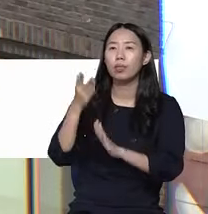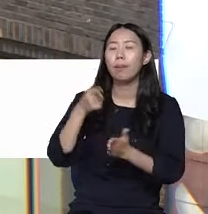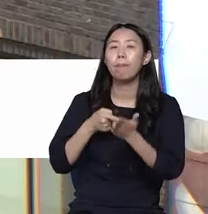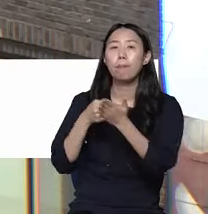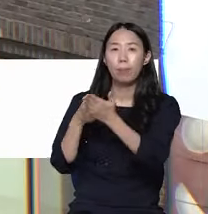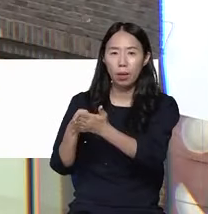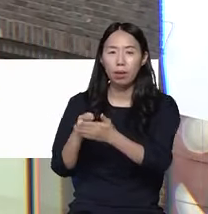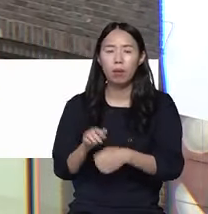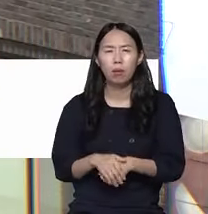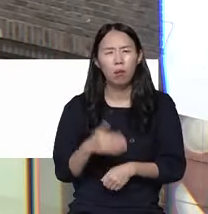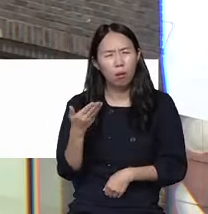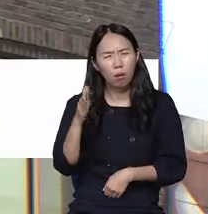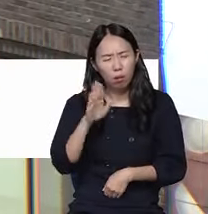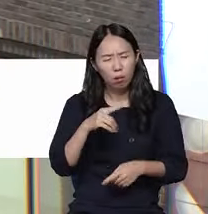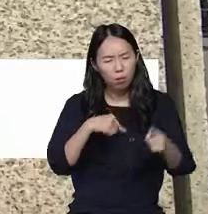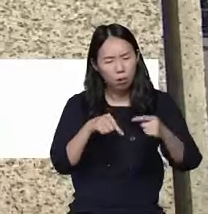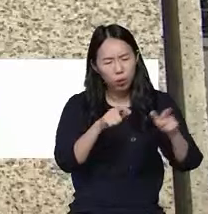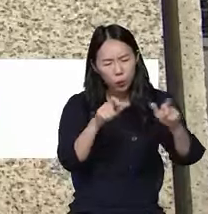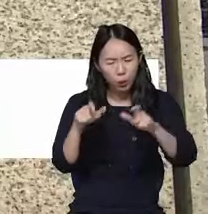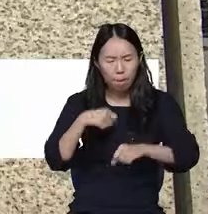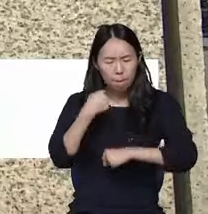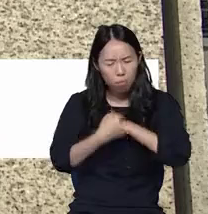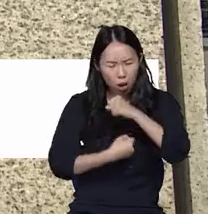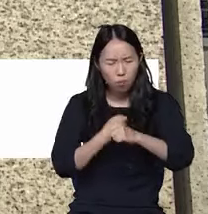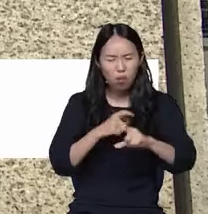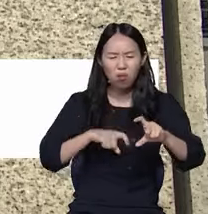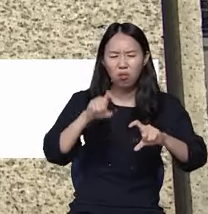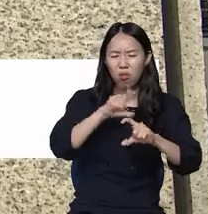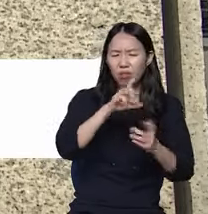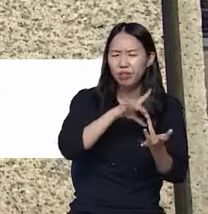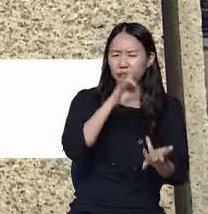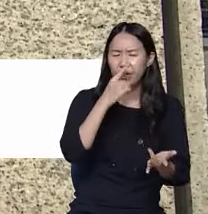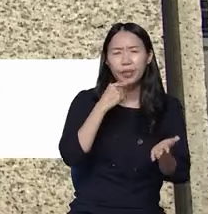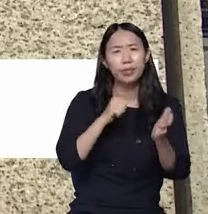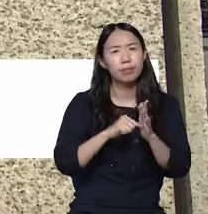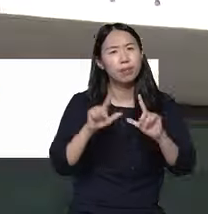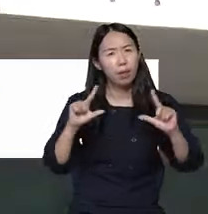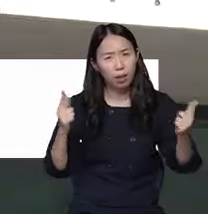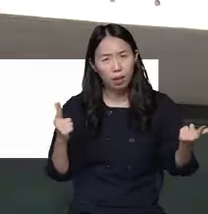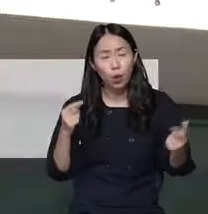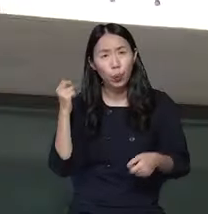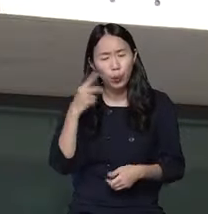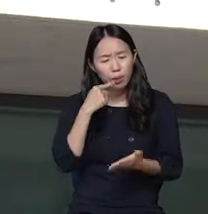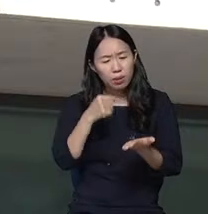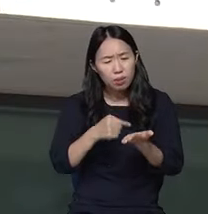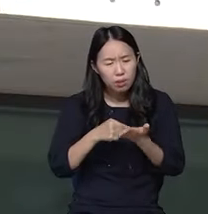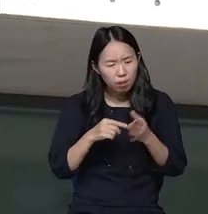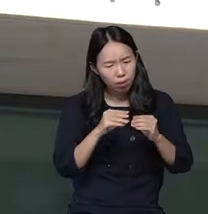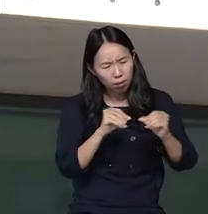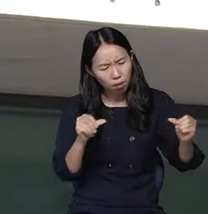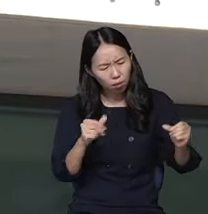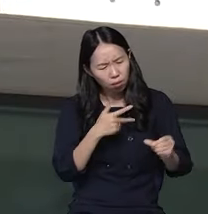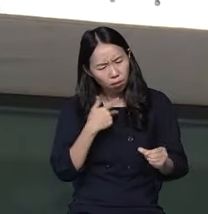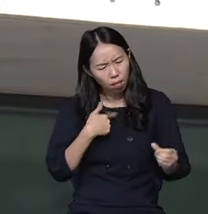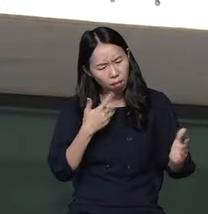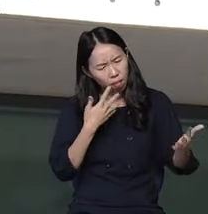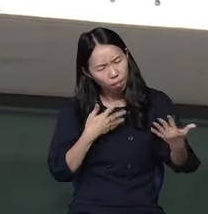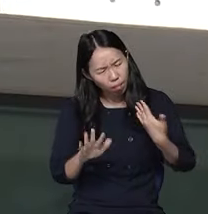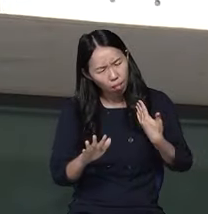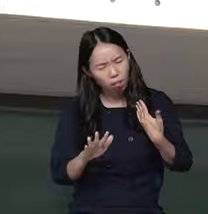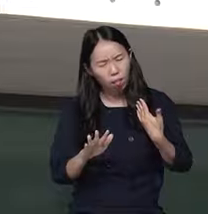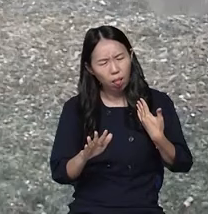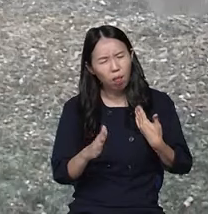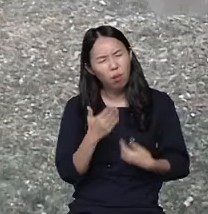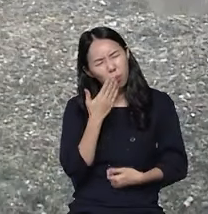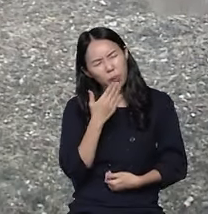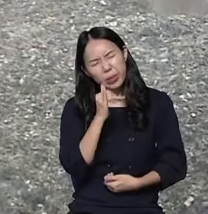합니다. 하지만 자치구 임의로 부지를 추가 선정하기도 쉽지 않은 데다 신청받은 부지도 결격 사유에 해당할 수